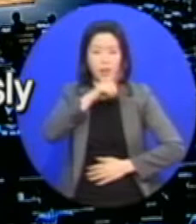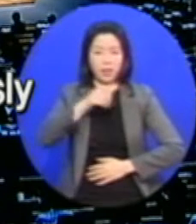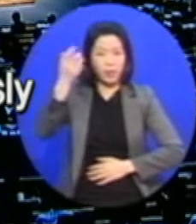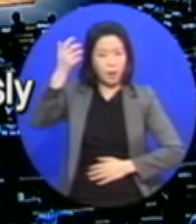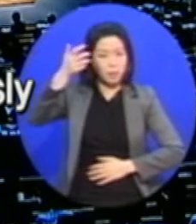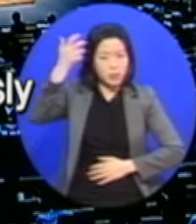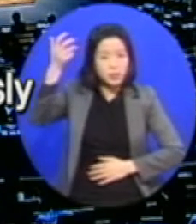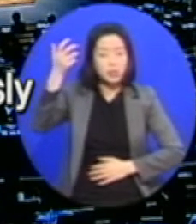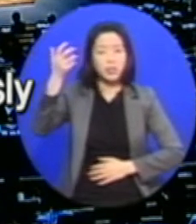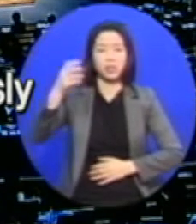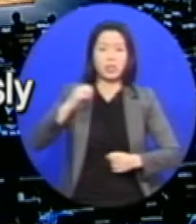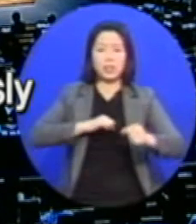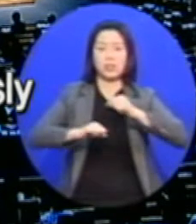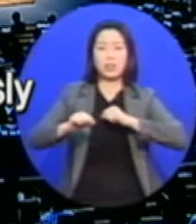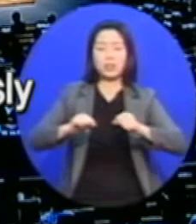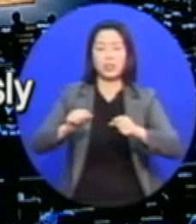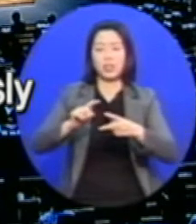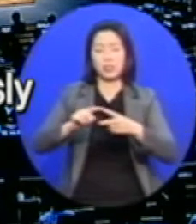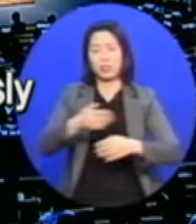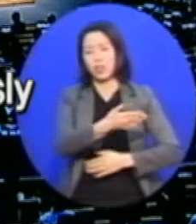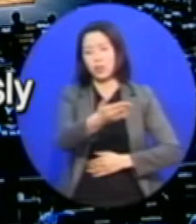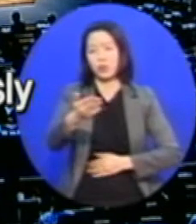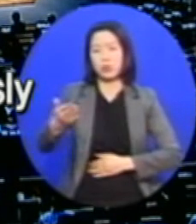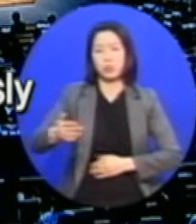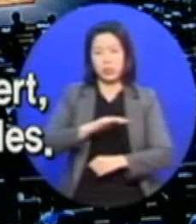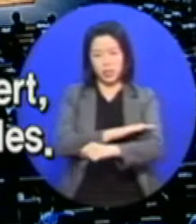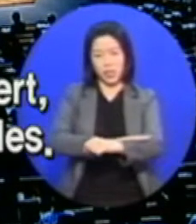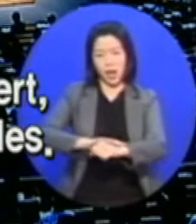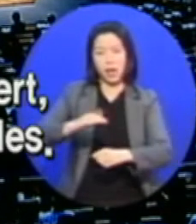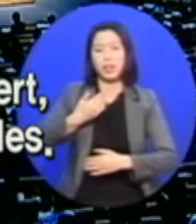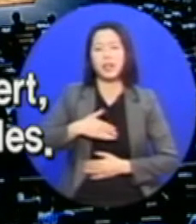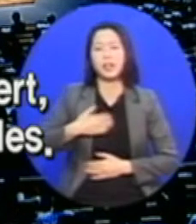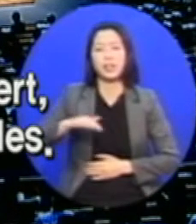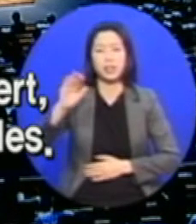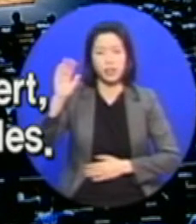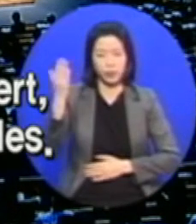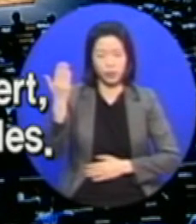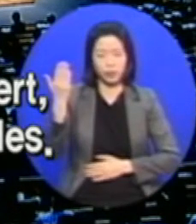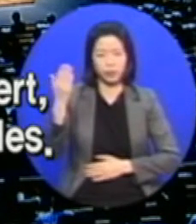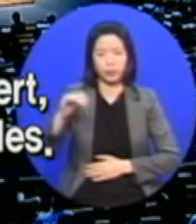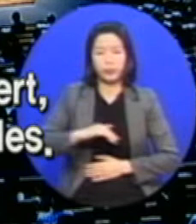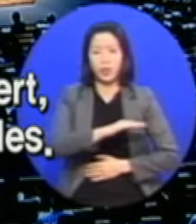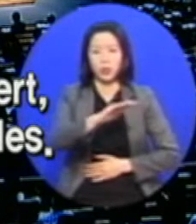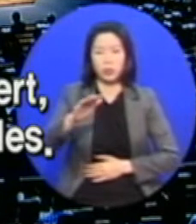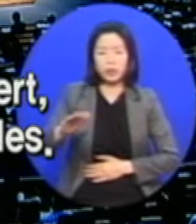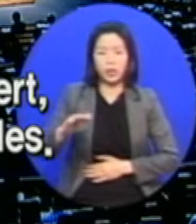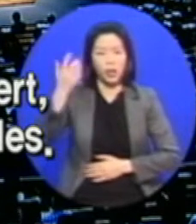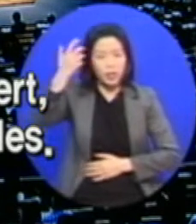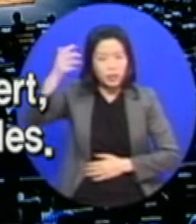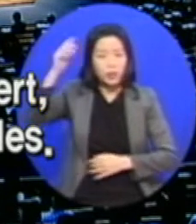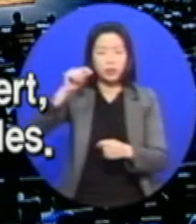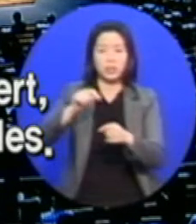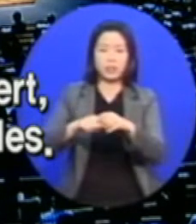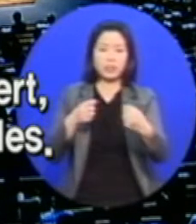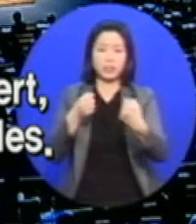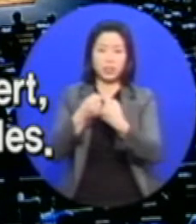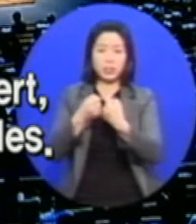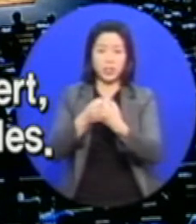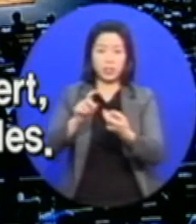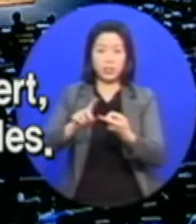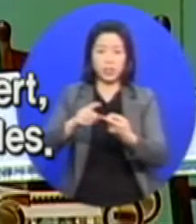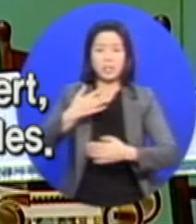역사하는 지를 여러분의 잘 아셔야 합니다 우리가 영적 전쟁인 것을 알게